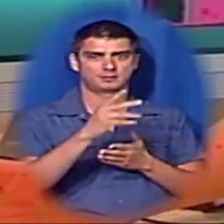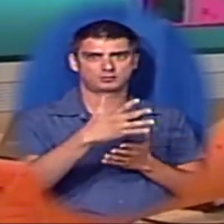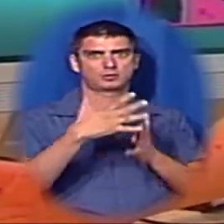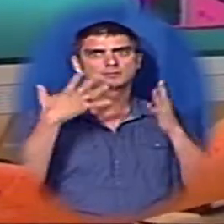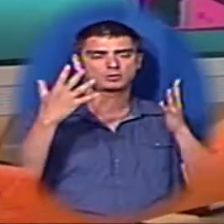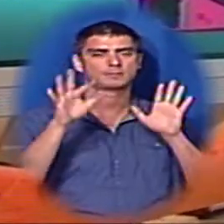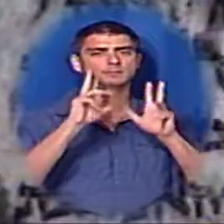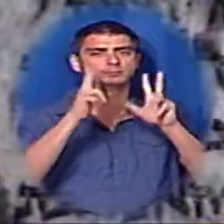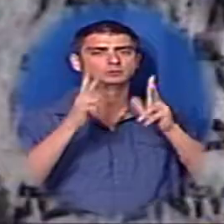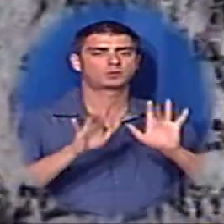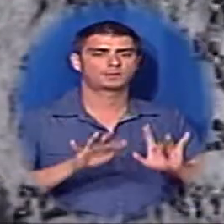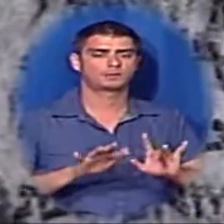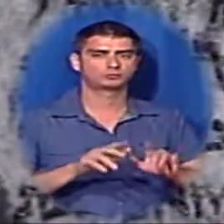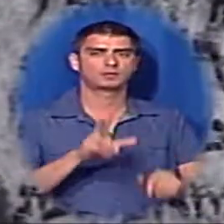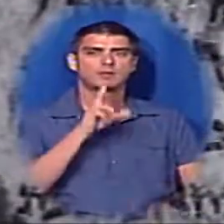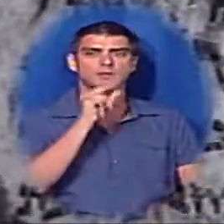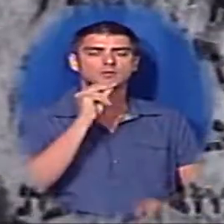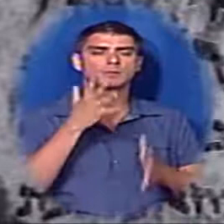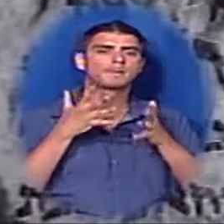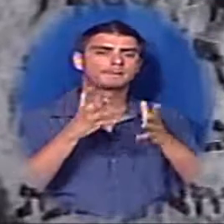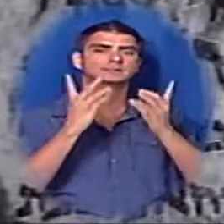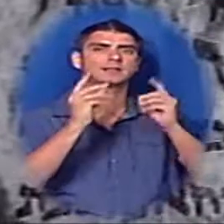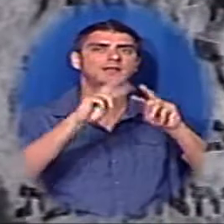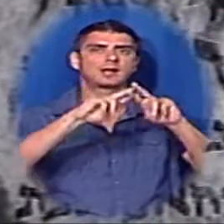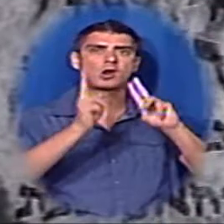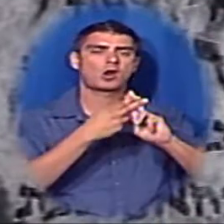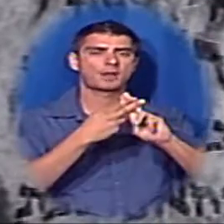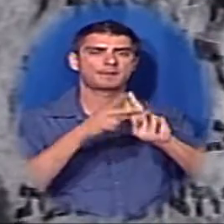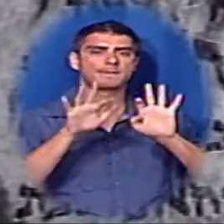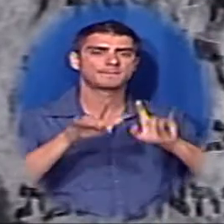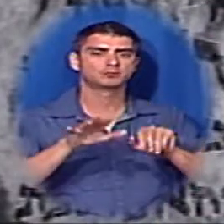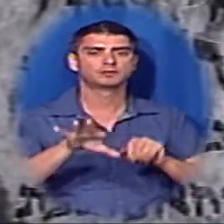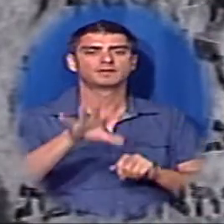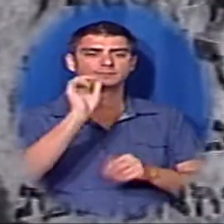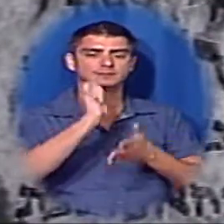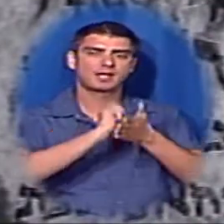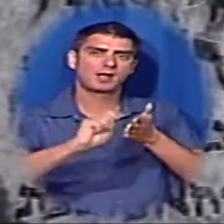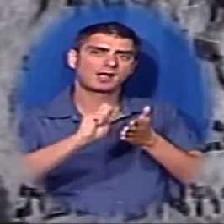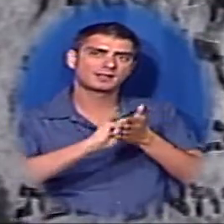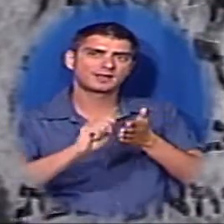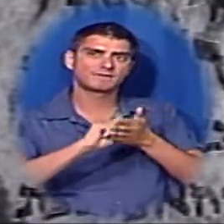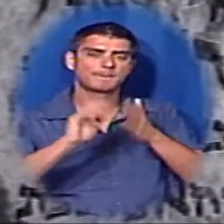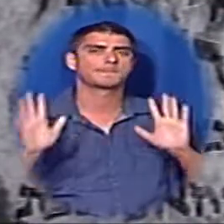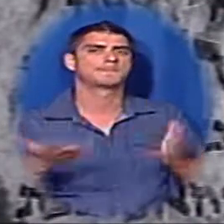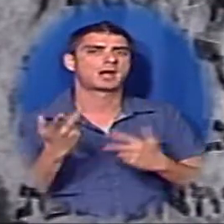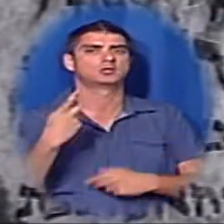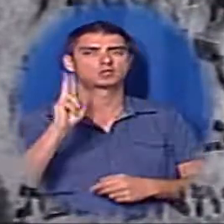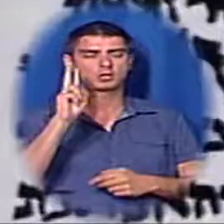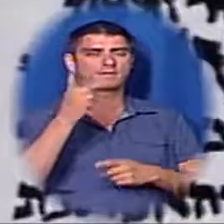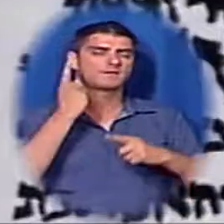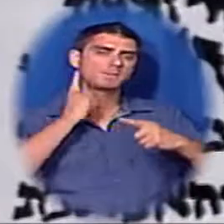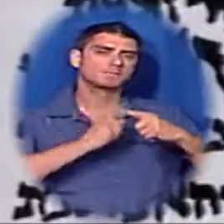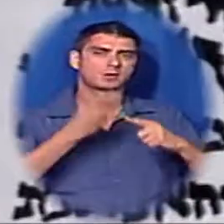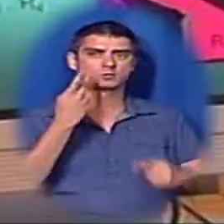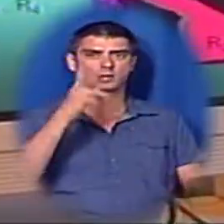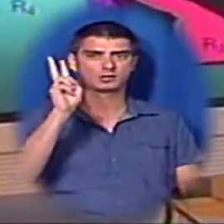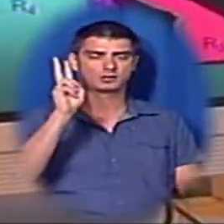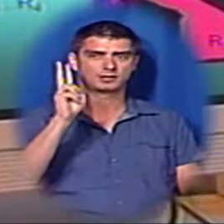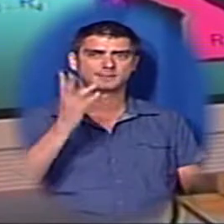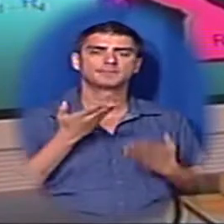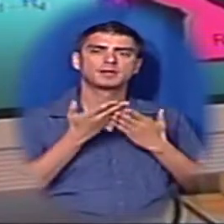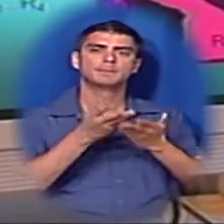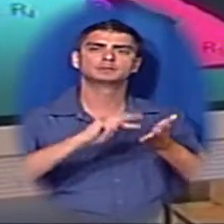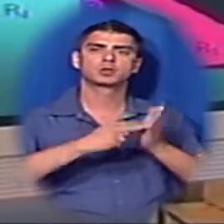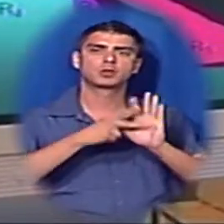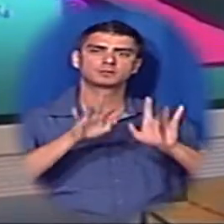בצורה ממוחשבת. מדובר בפריצת דרך עולמית. המחשב יפענח את הכתבים מהר יותר ומדויק יותר. בעזרת